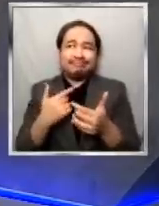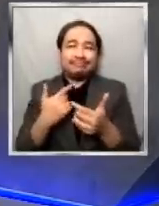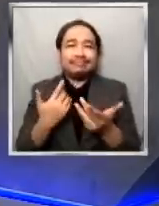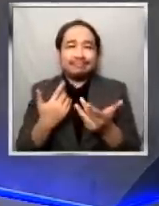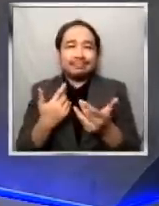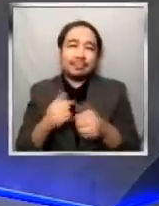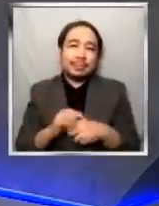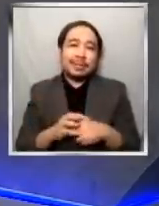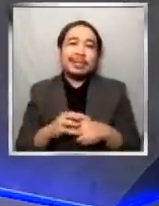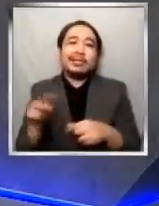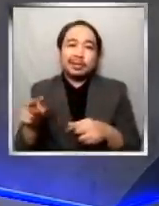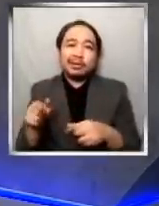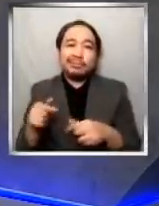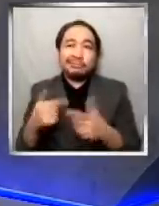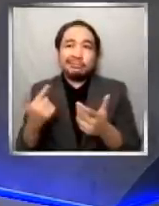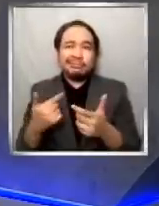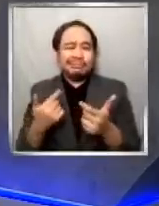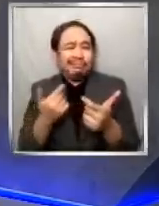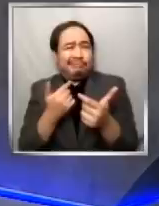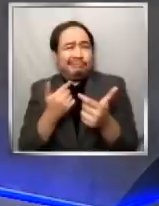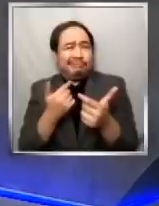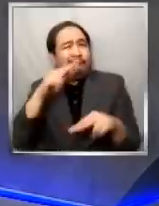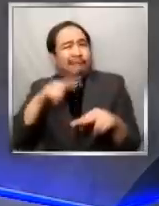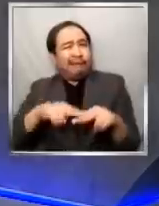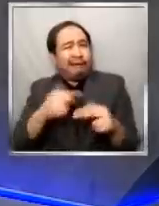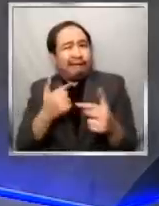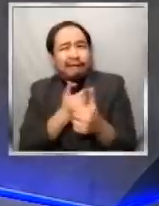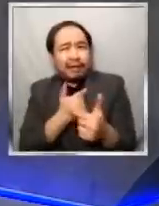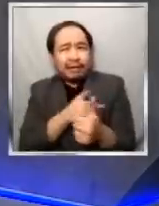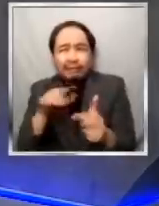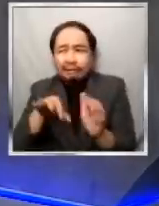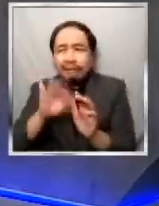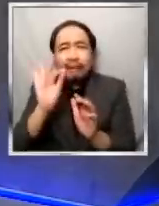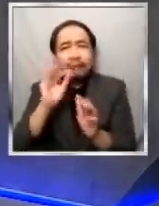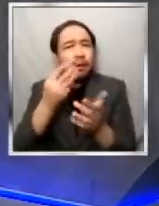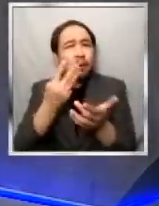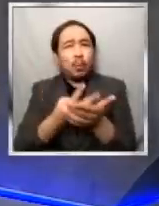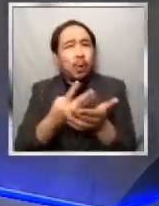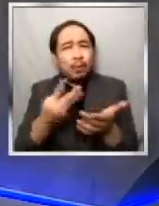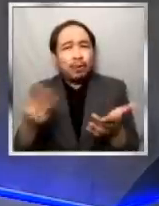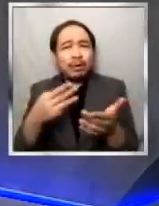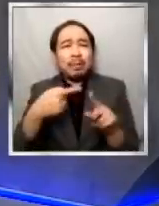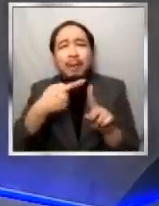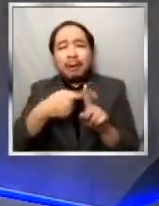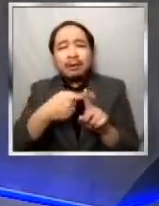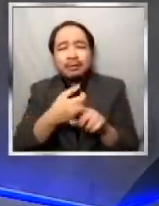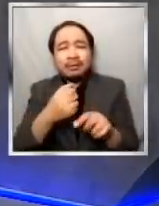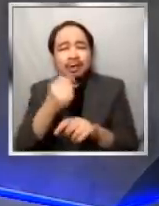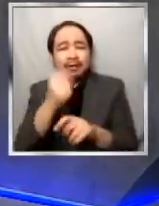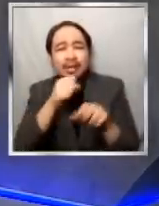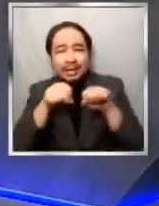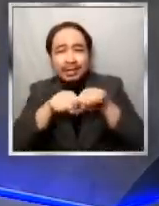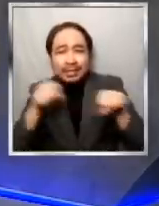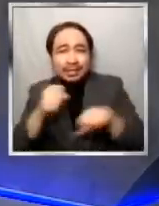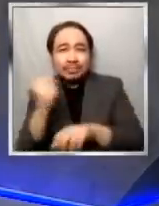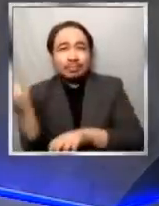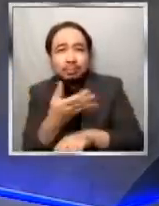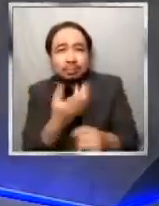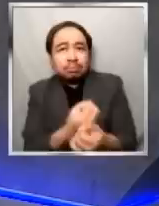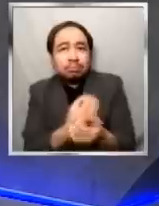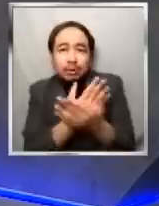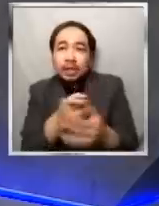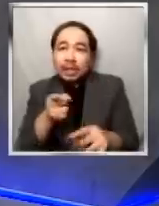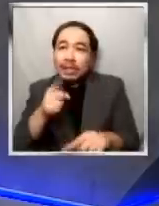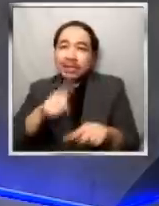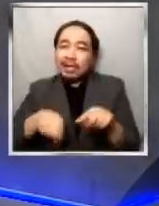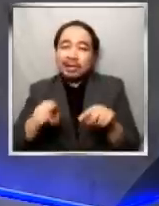katawa-tawa raw ang mga nakuhang mga armas at pampasabog. Hindi raw tatayog ebidensya yung mga yan sa korte. Ang